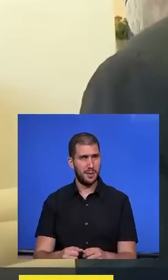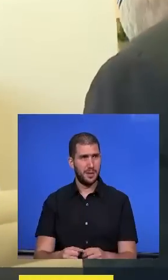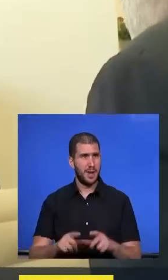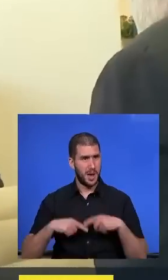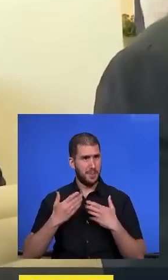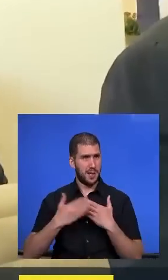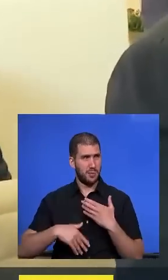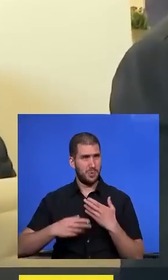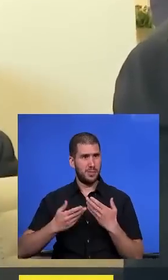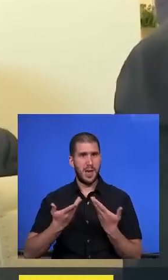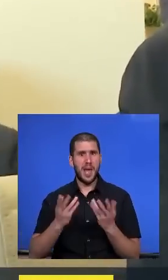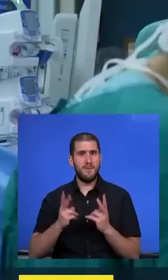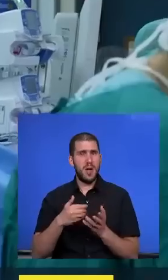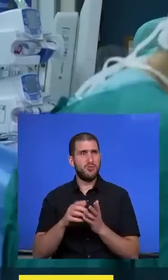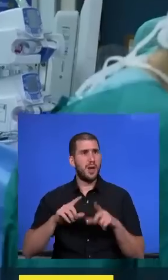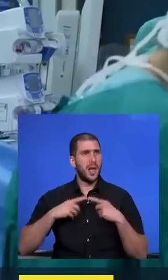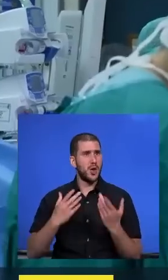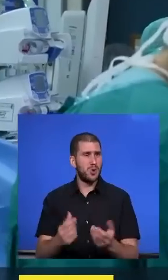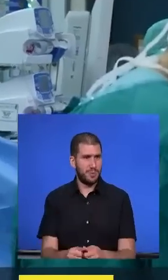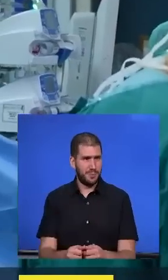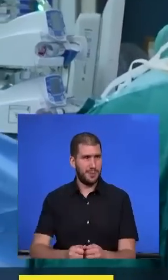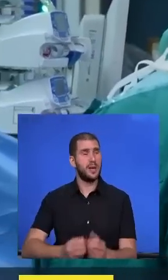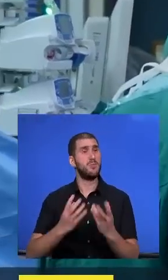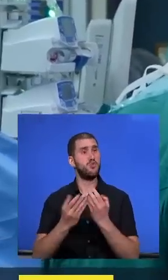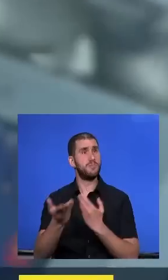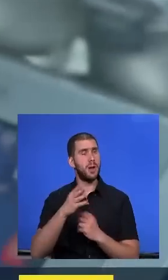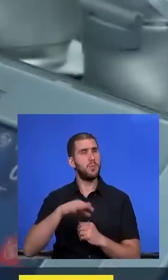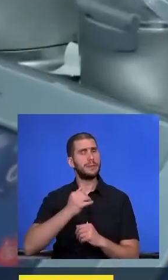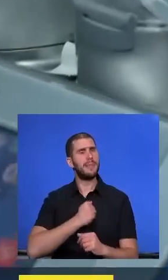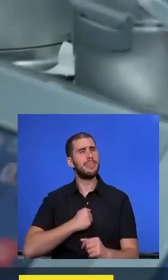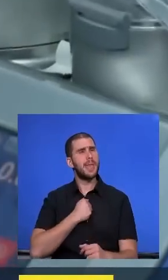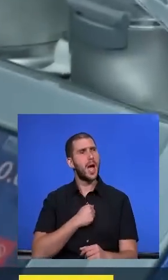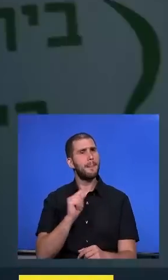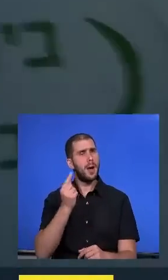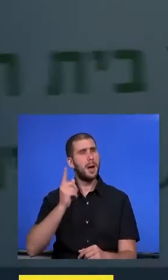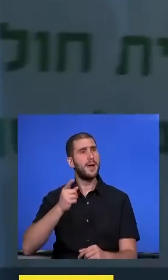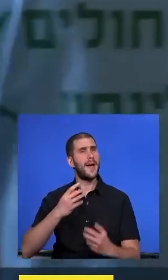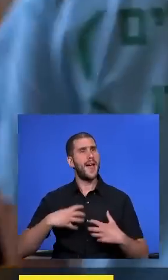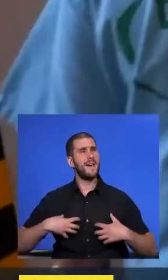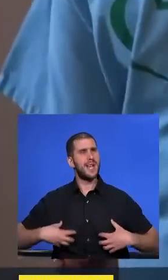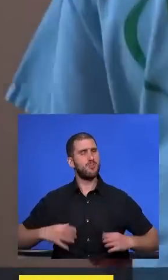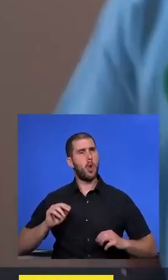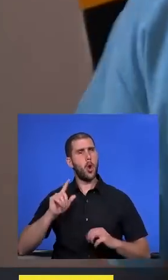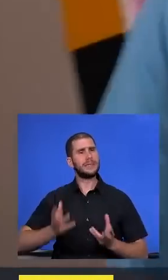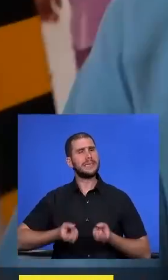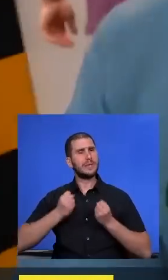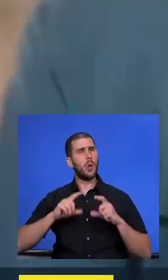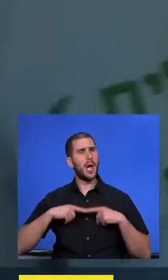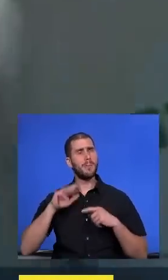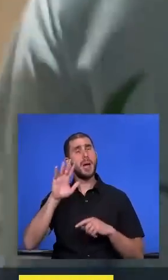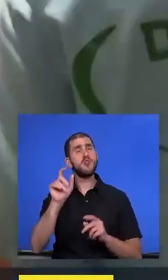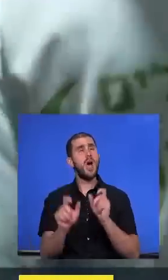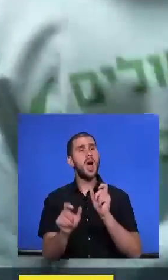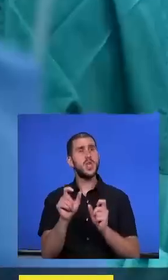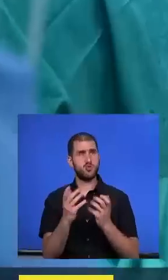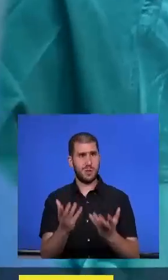כשהחיים נגמרו, איך אפשר להמשיך לחיות? בני המשפחה מוצאים נחמה מסוימת בכך שאיבריה של לוסי הצילו את חייהם של